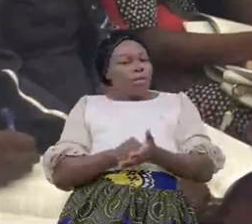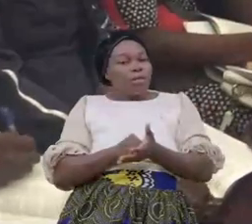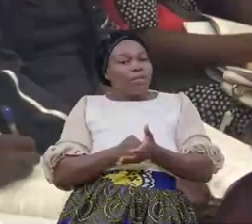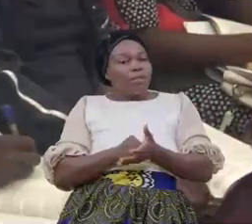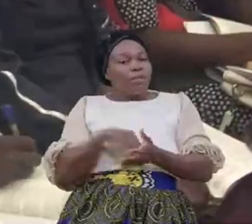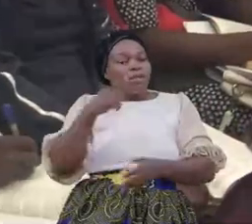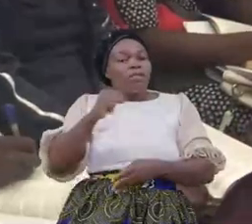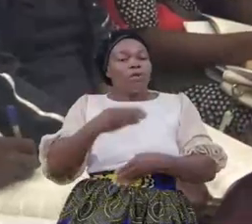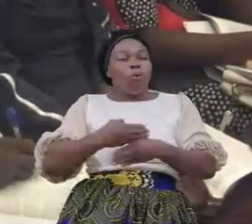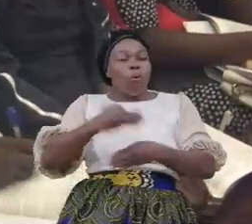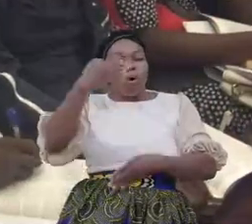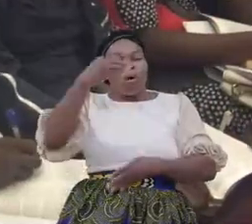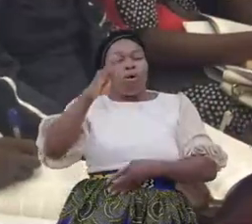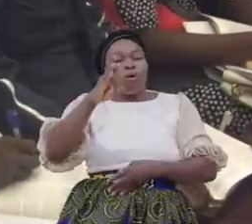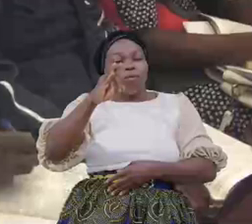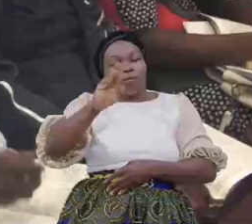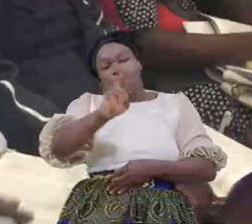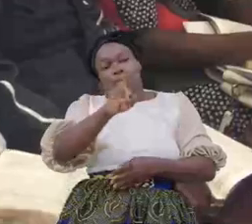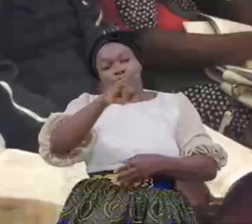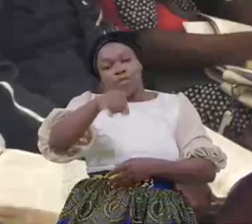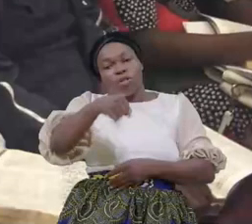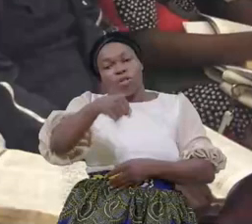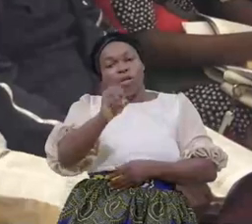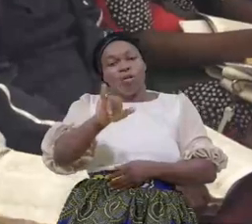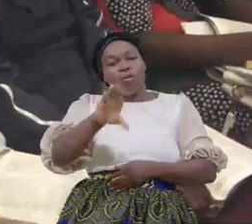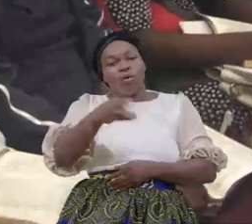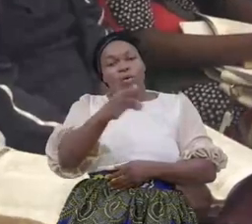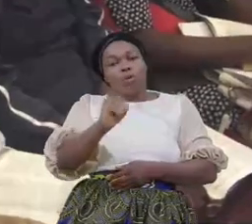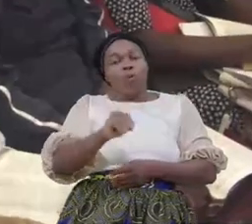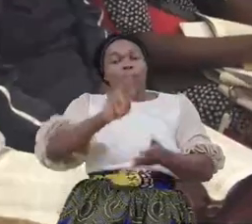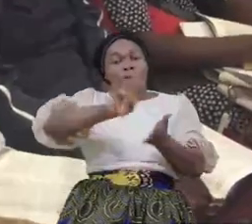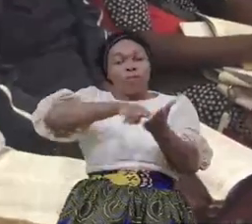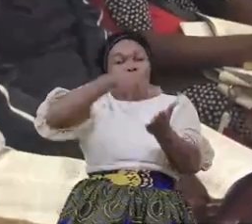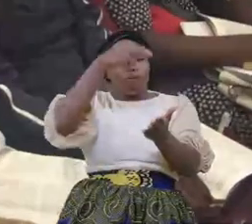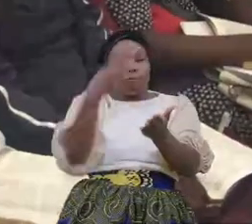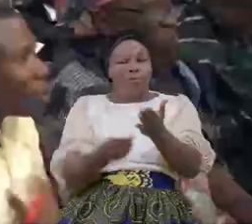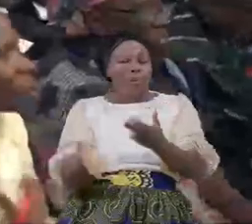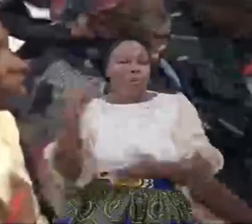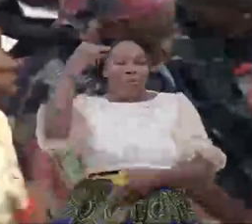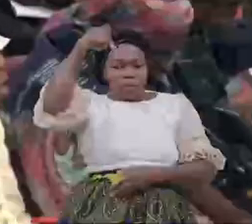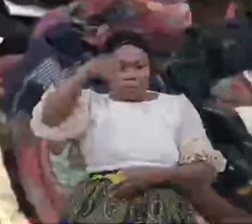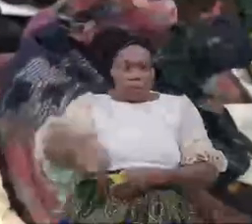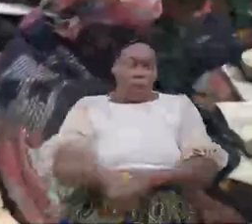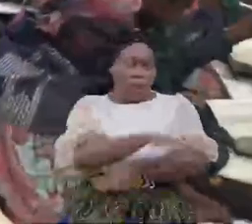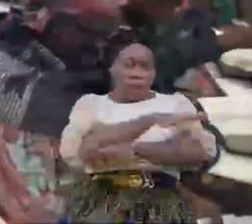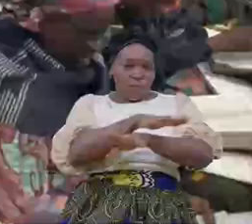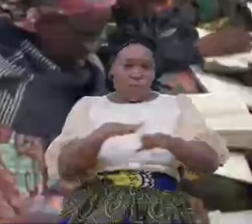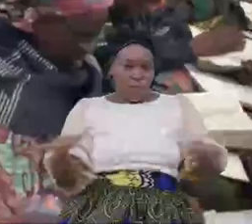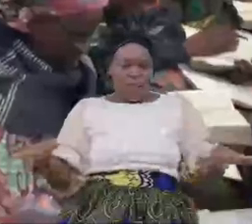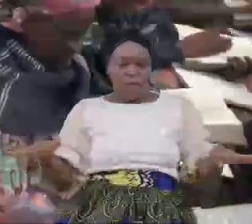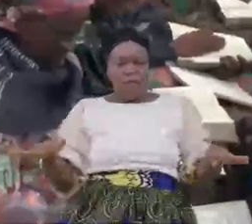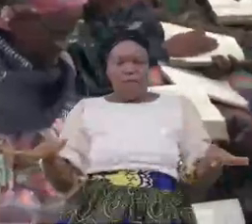Et la muraille fait quoi? Et la muraille s'écroula. Et ma muraille